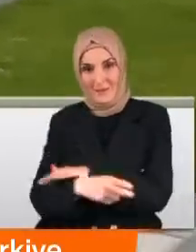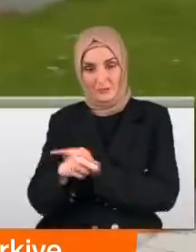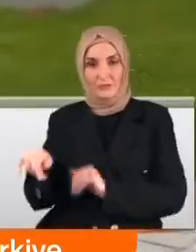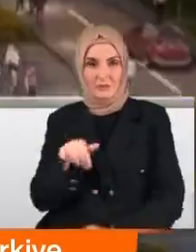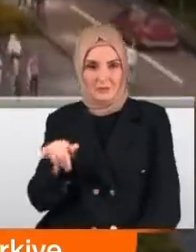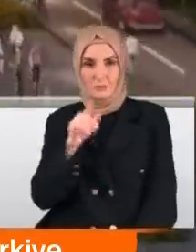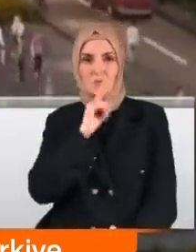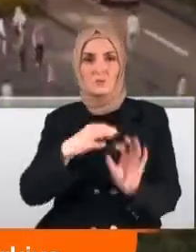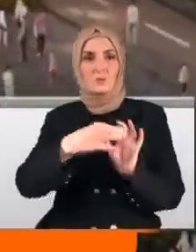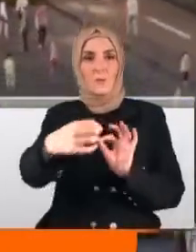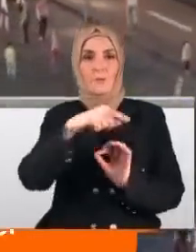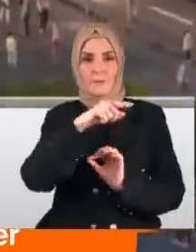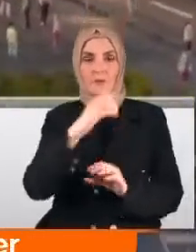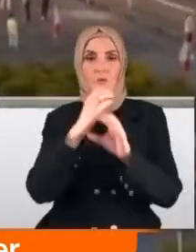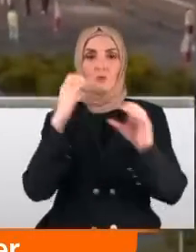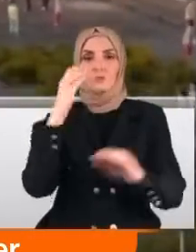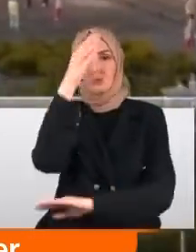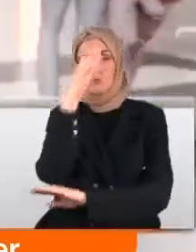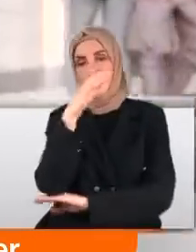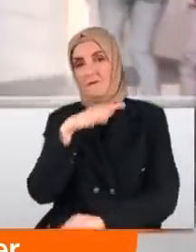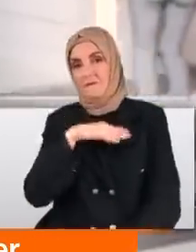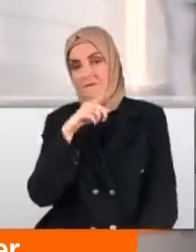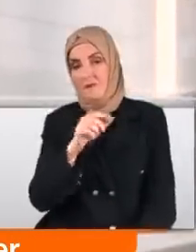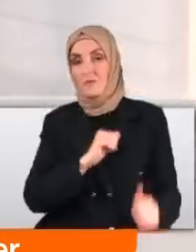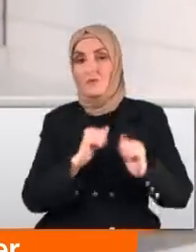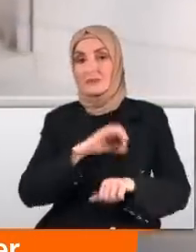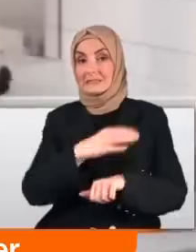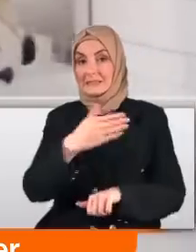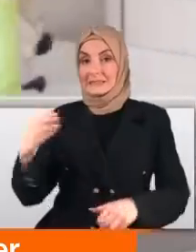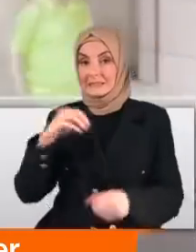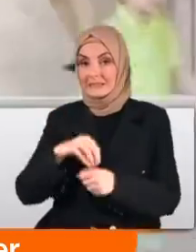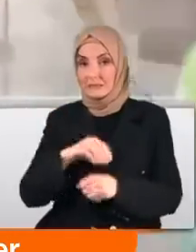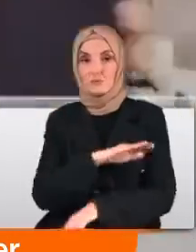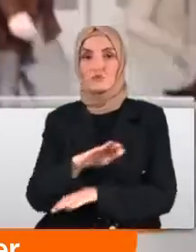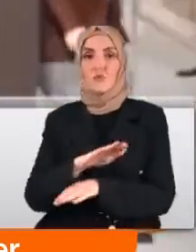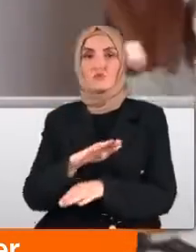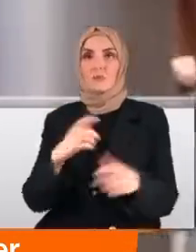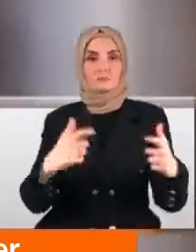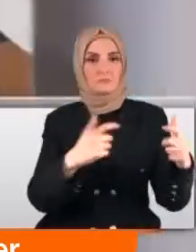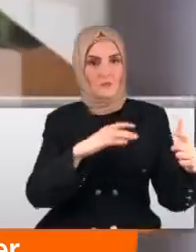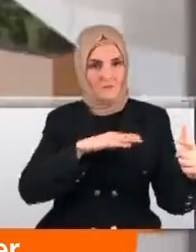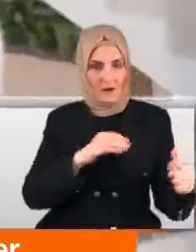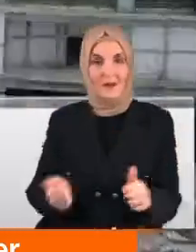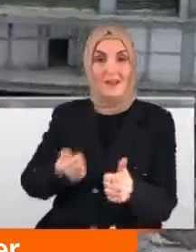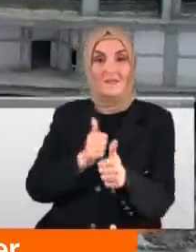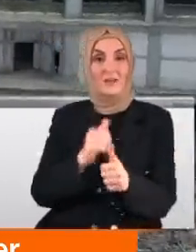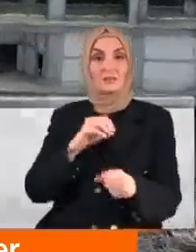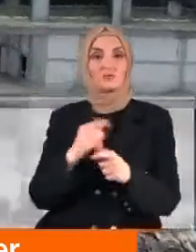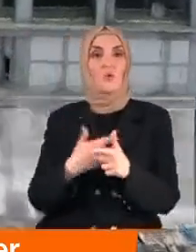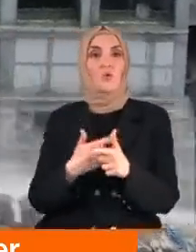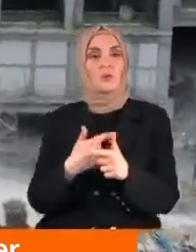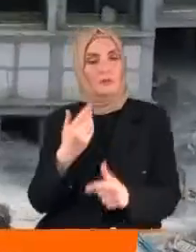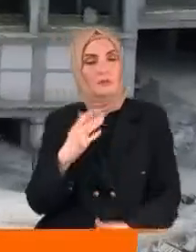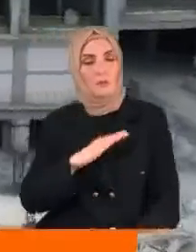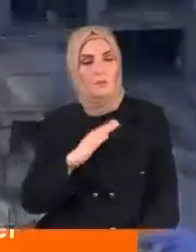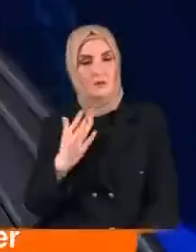otobüs durağı var. Üniversite hastanesinin içerisinde sosyal alanlar ve refakatçılar için oteller de bulunacak.